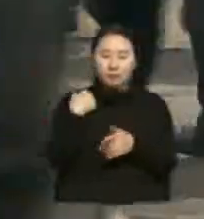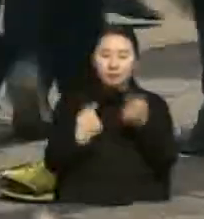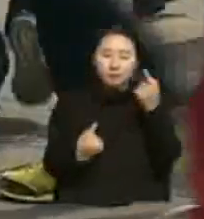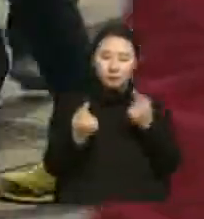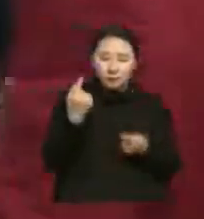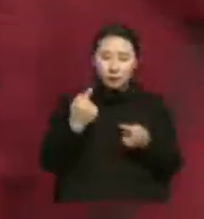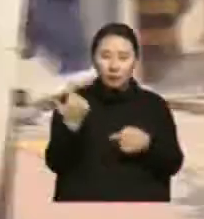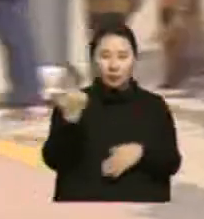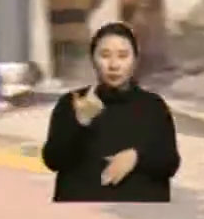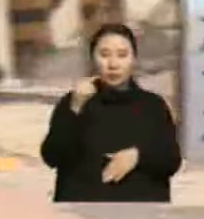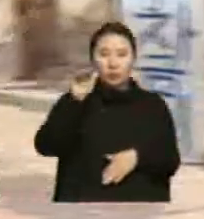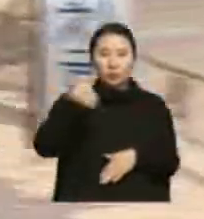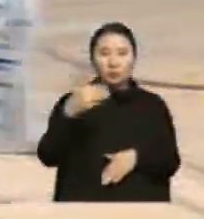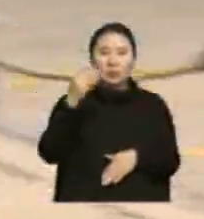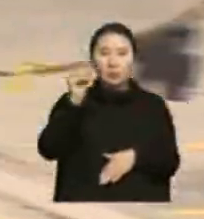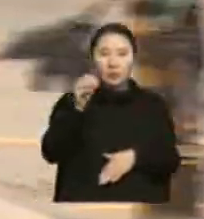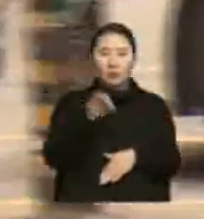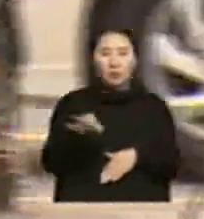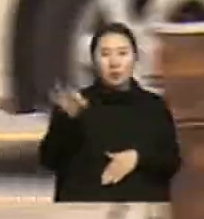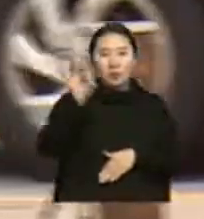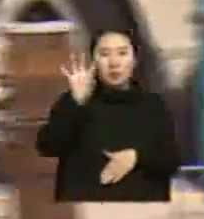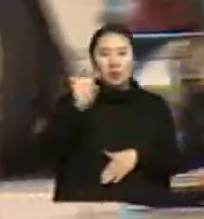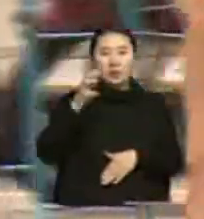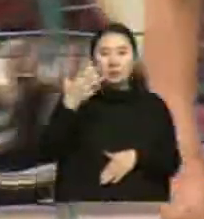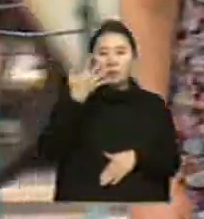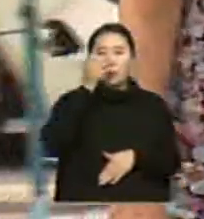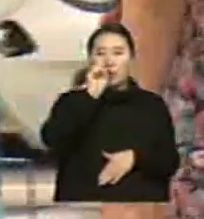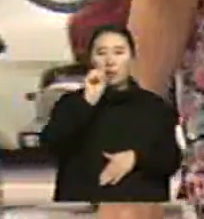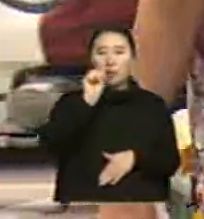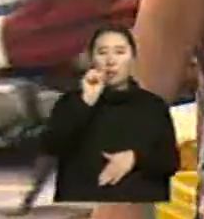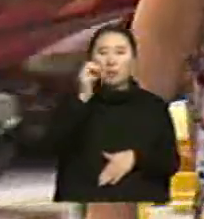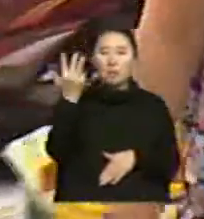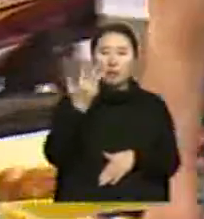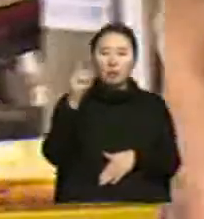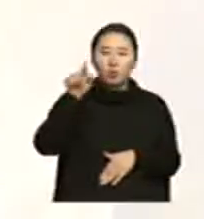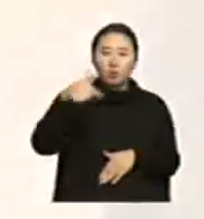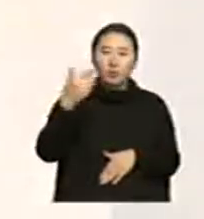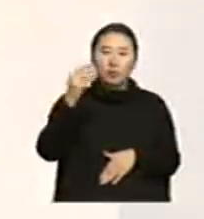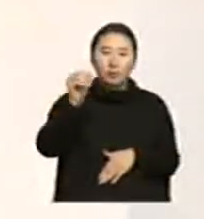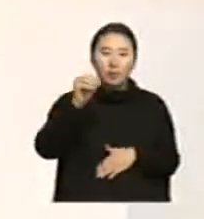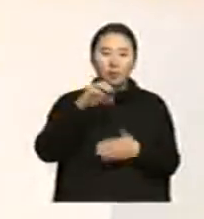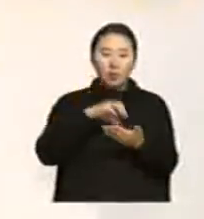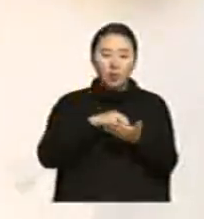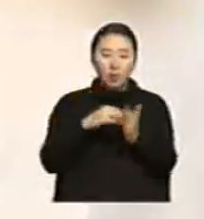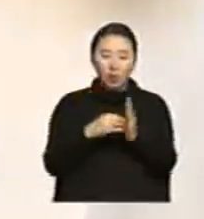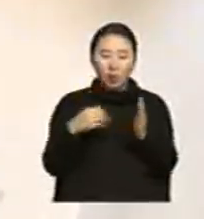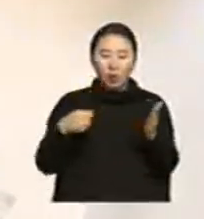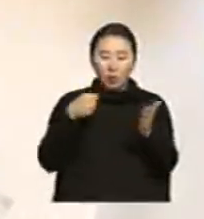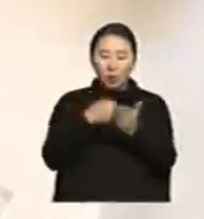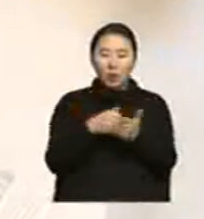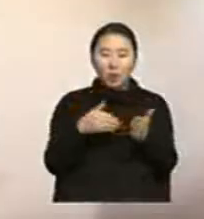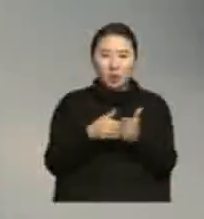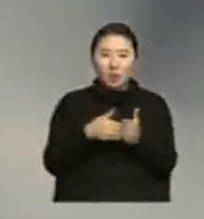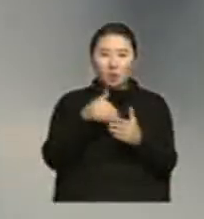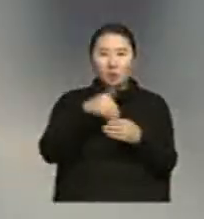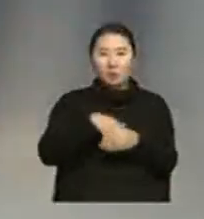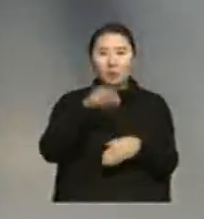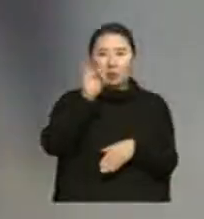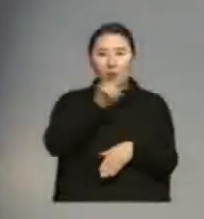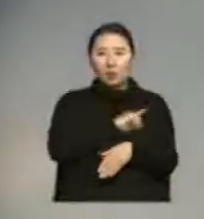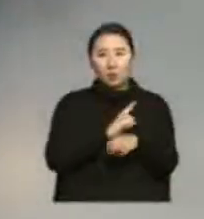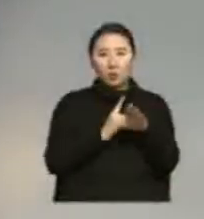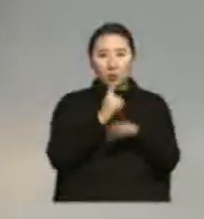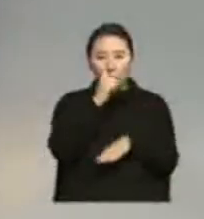비교해 6,900만 원 오른 48억 8,600만 원으로 책정됐습니다. 한편 선거 비용이 가장